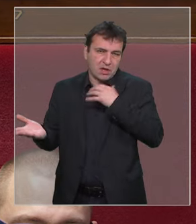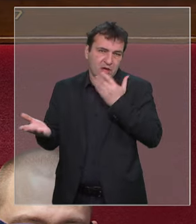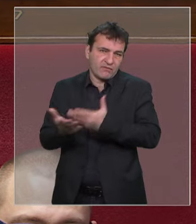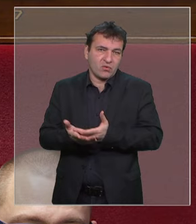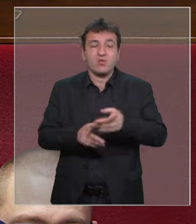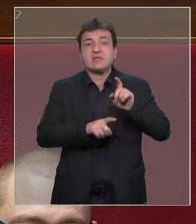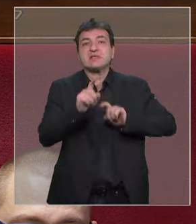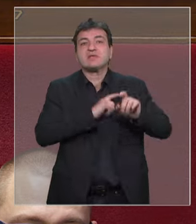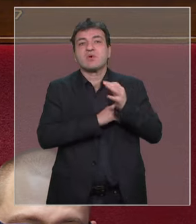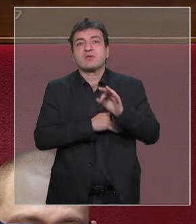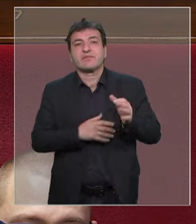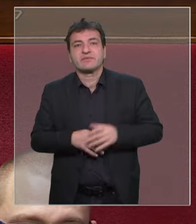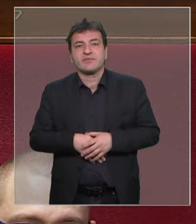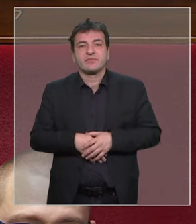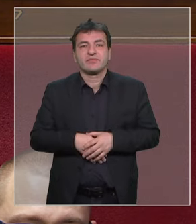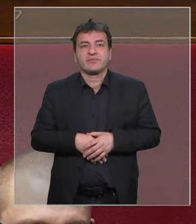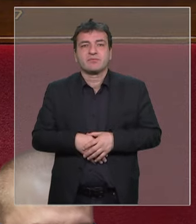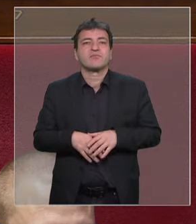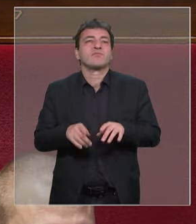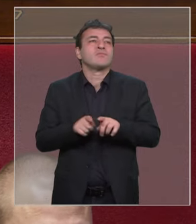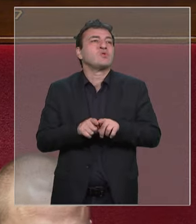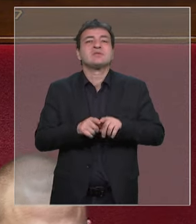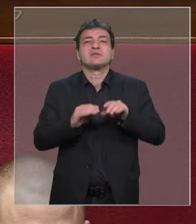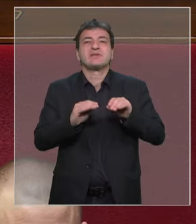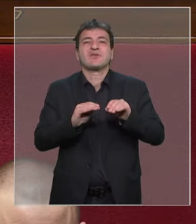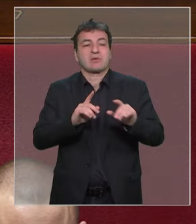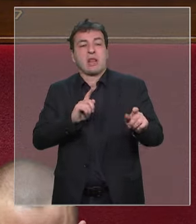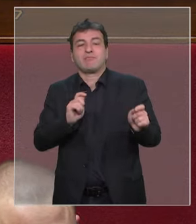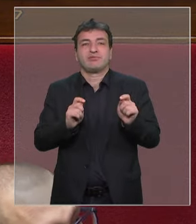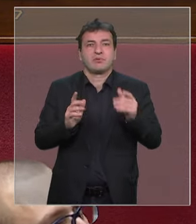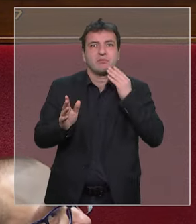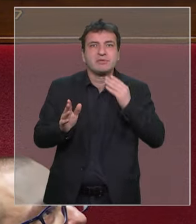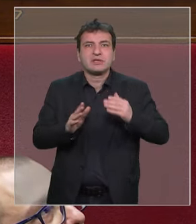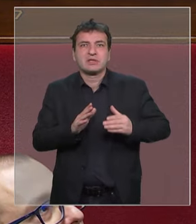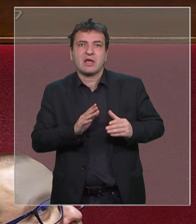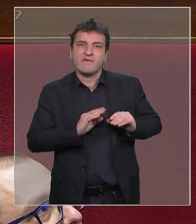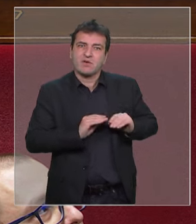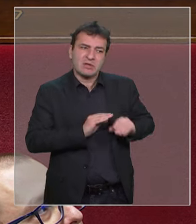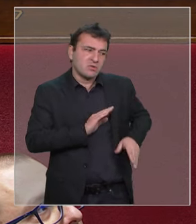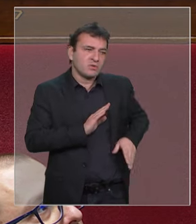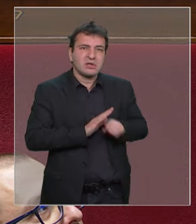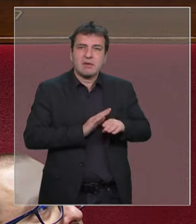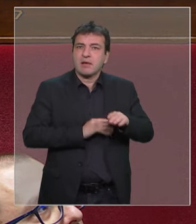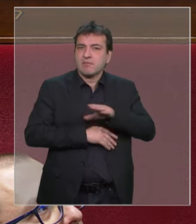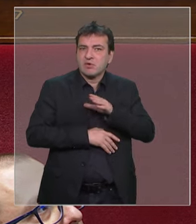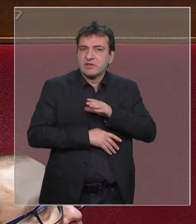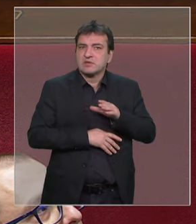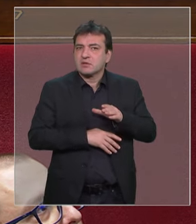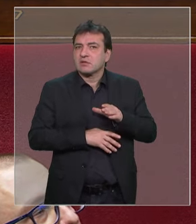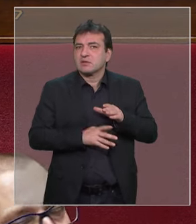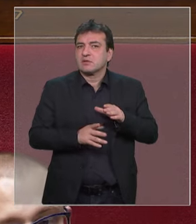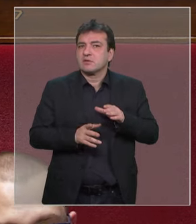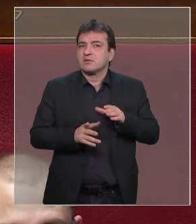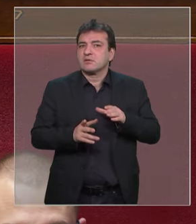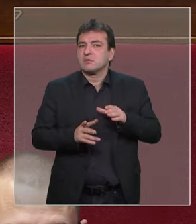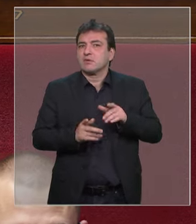de France? Enfin, comment voulez-vous rénover l'enseignement sans repenser totalement la formation initiale des professeurs qui est confiée aux INSPE, qui